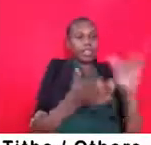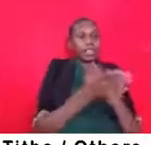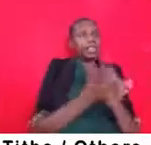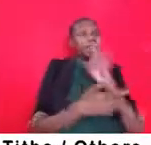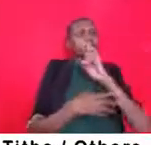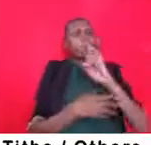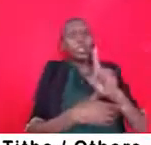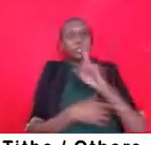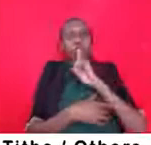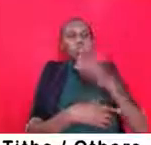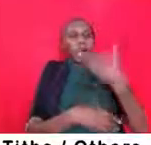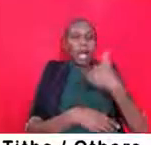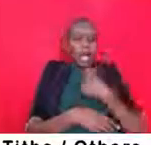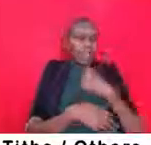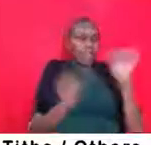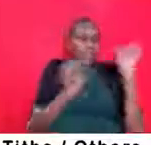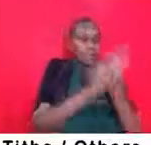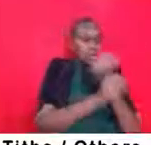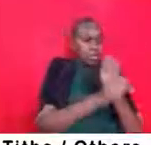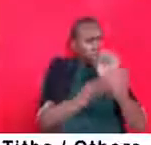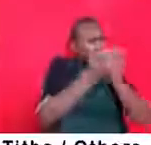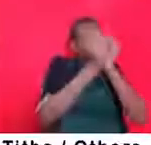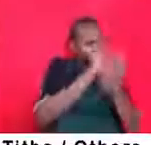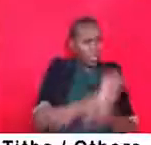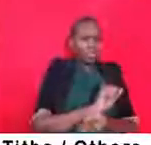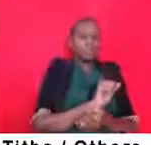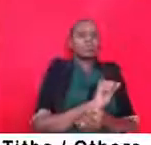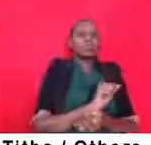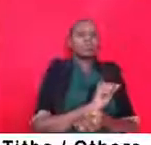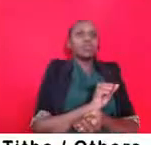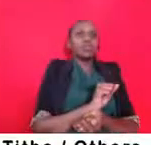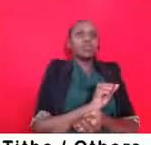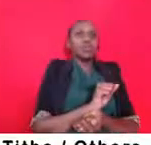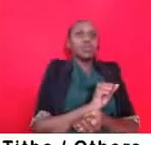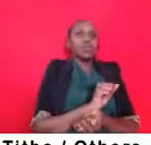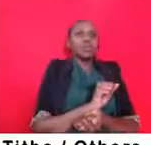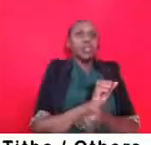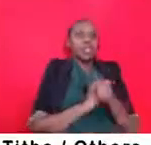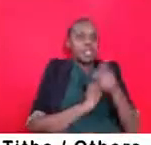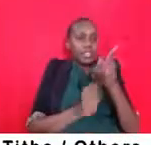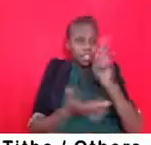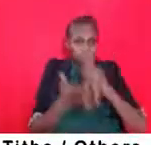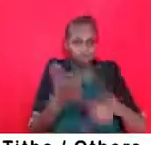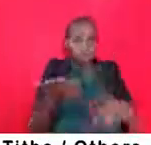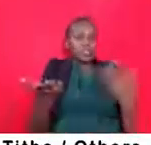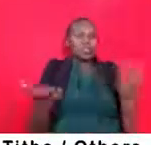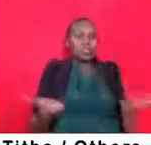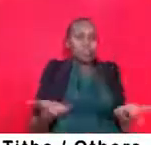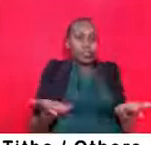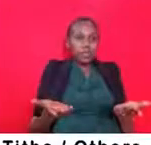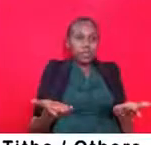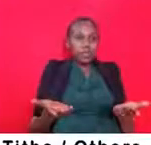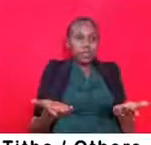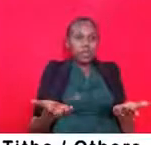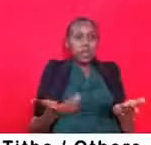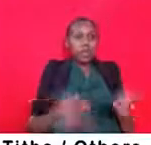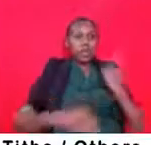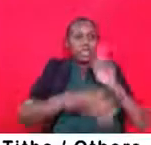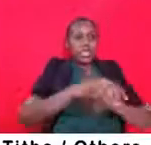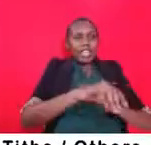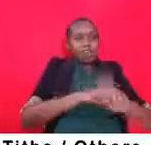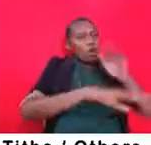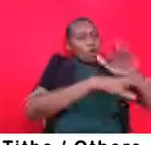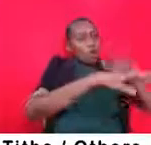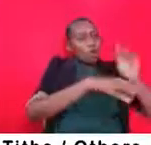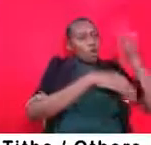ambalo tunajua haliwezi banduka. Na hili jambo ni hii: ukiwa